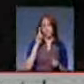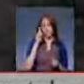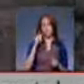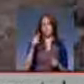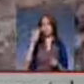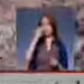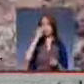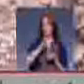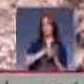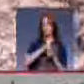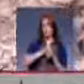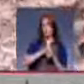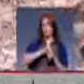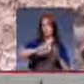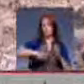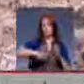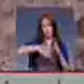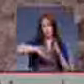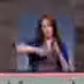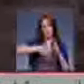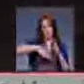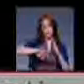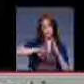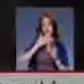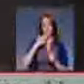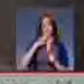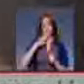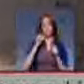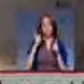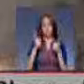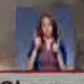منها ونغسل منها المواعين والهدوم وكل حاجه الحمد لله يا رب.